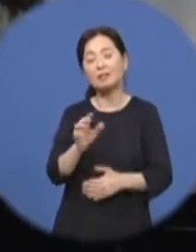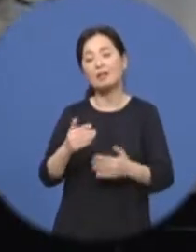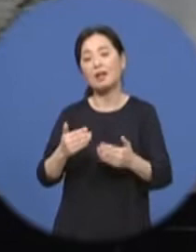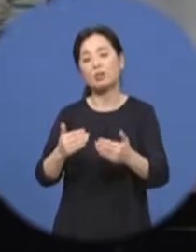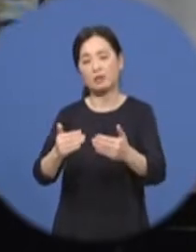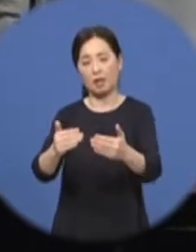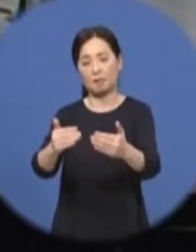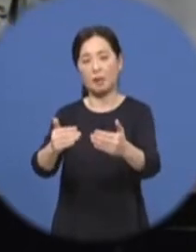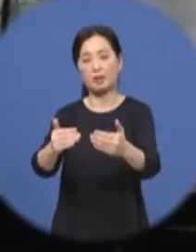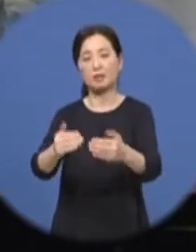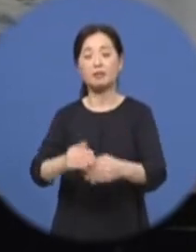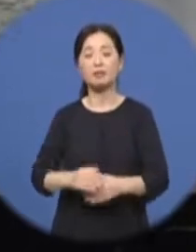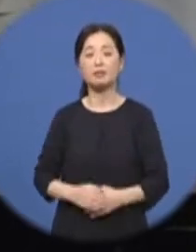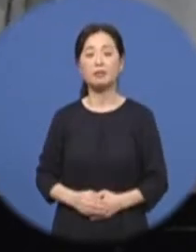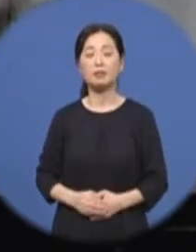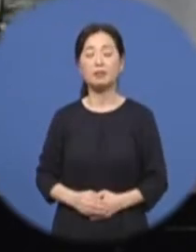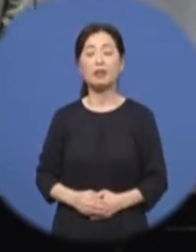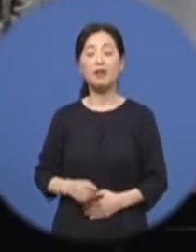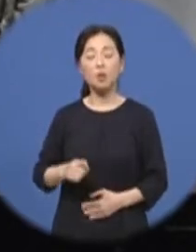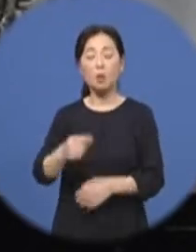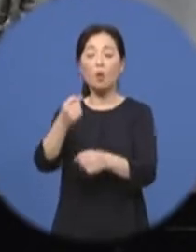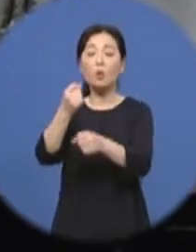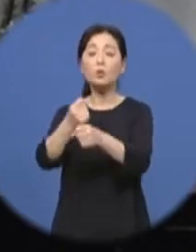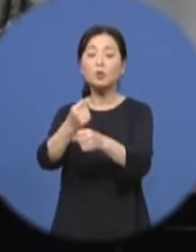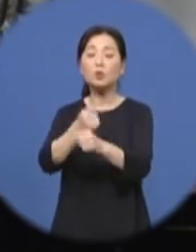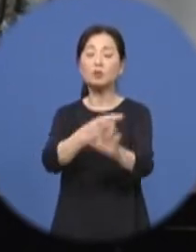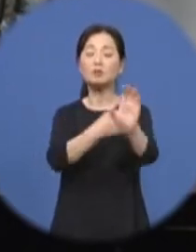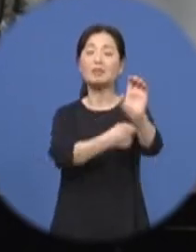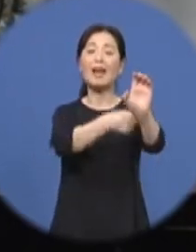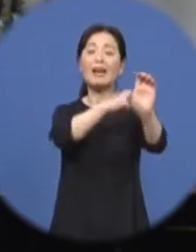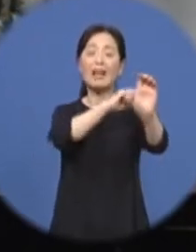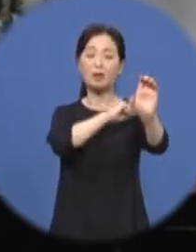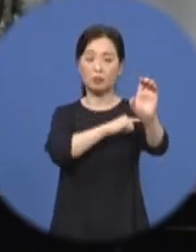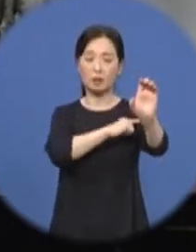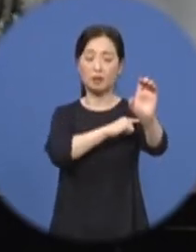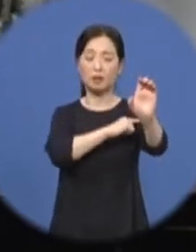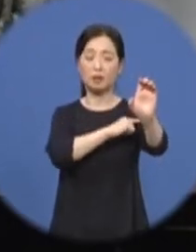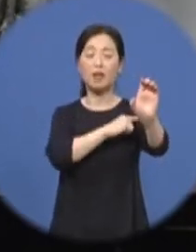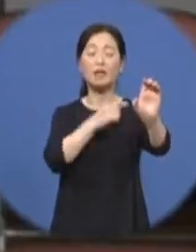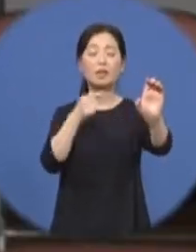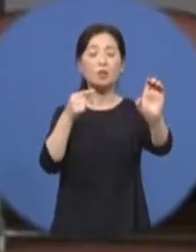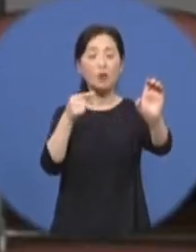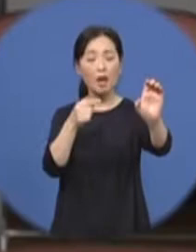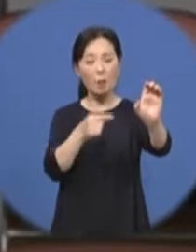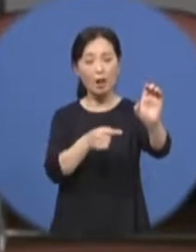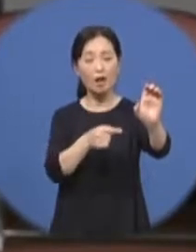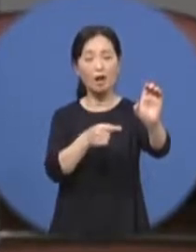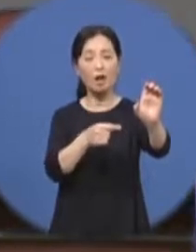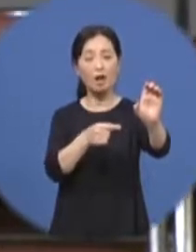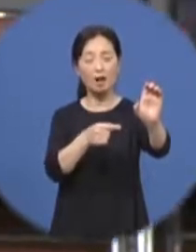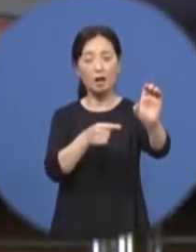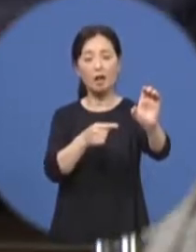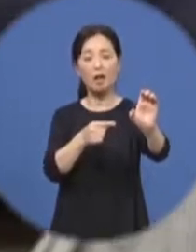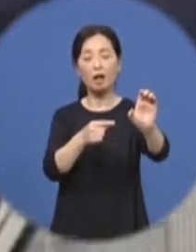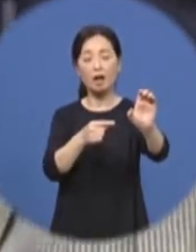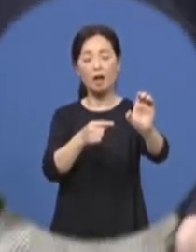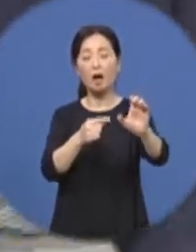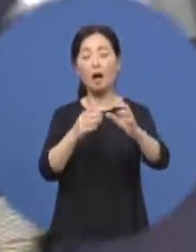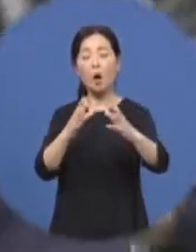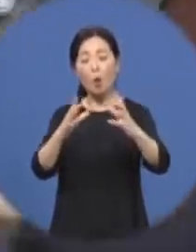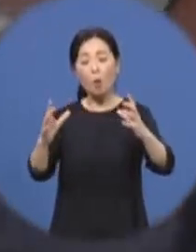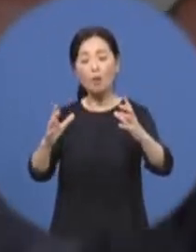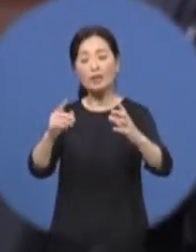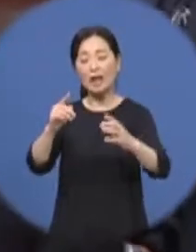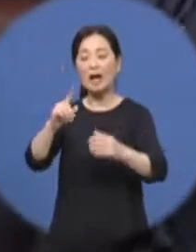でその作るということのエネルギー、そういったものにものすごく大きな人を育てる